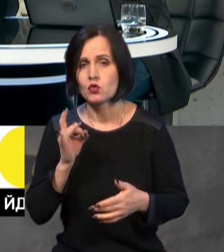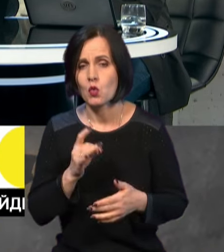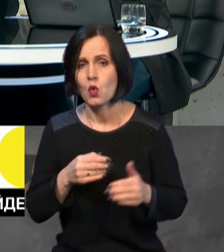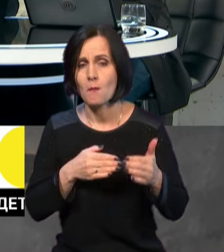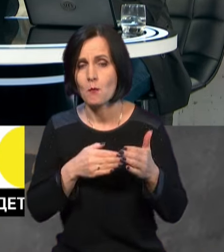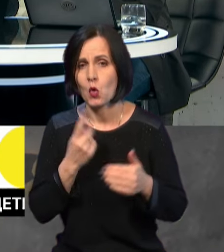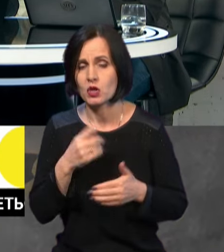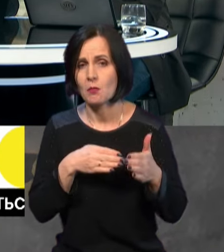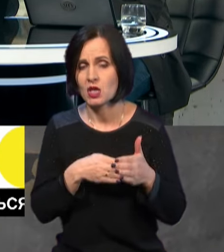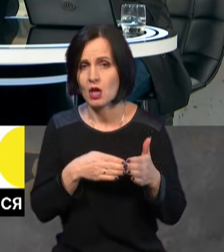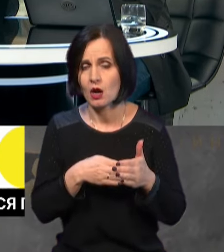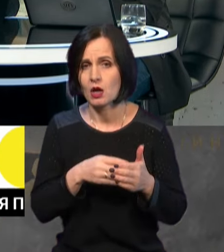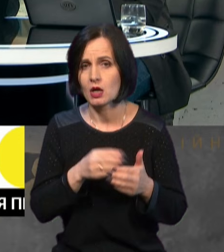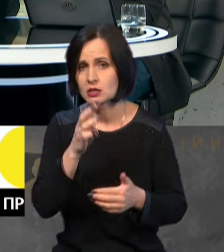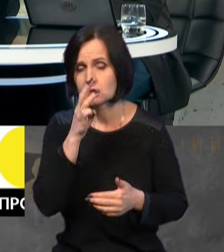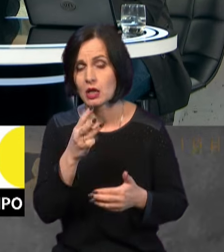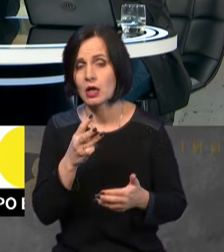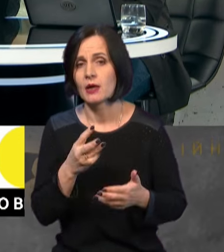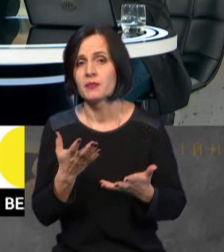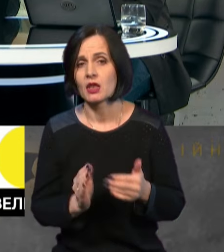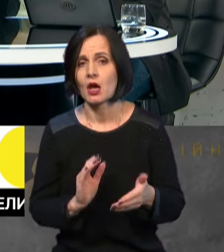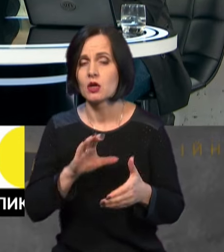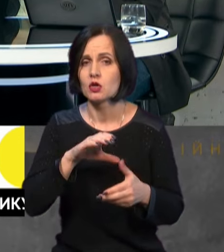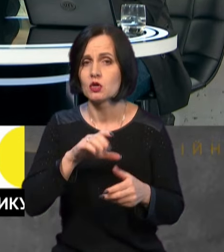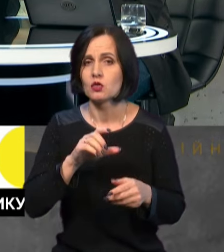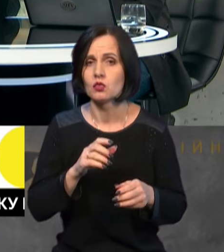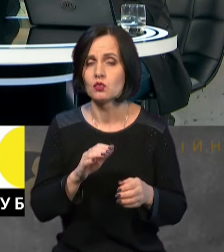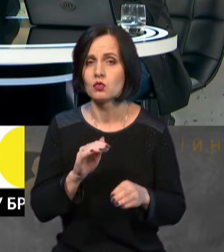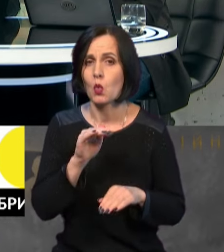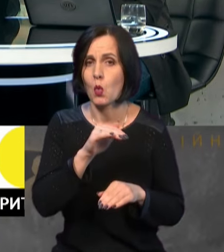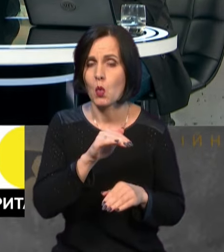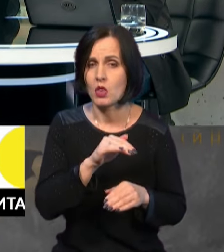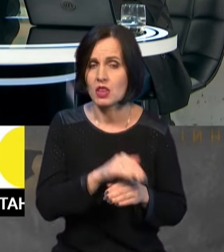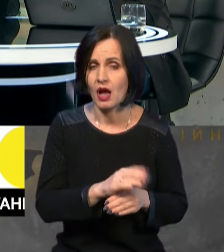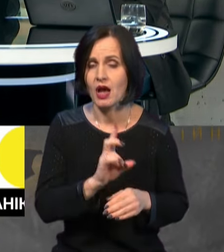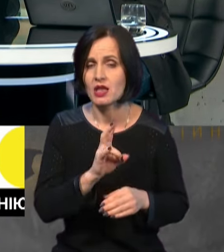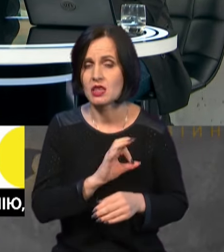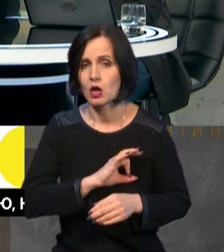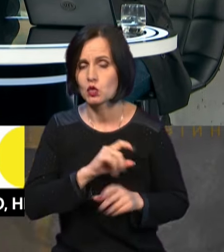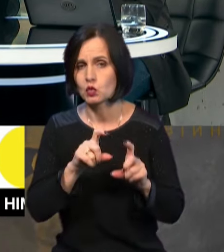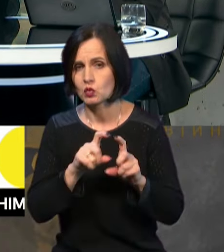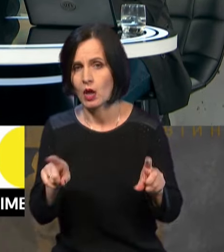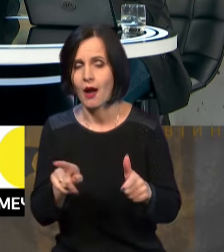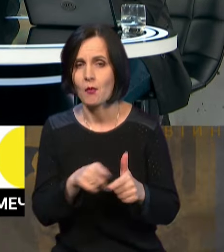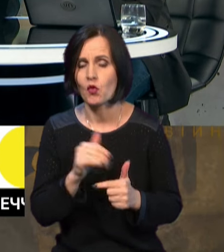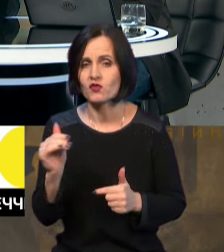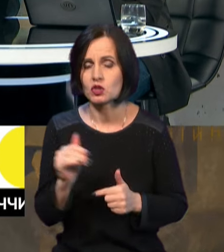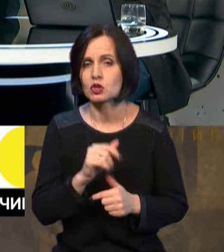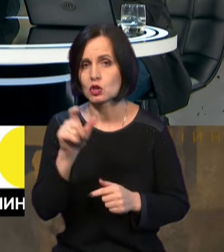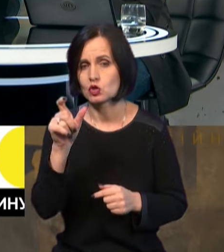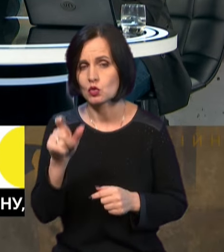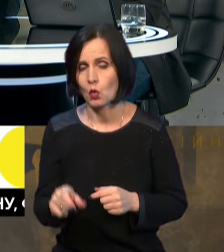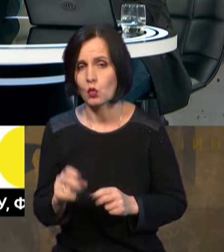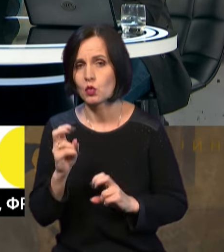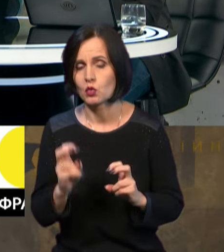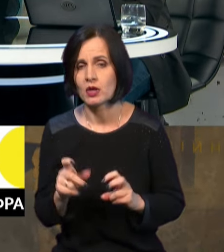І якщо який накладається безпосередньо на юридичну особу або фізичну особу-підприємця. Зокрема, це